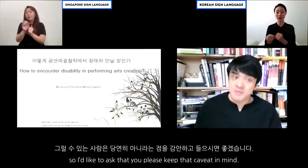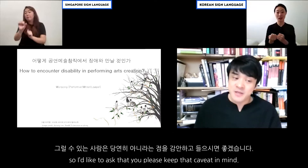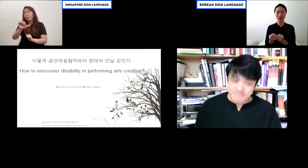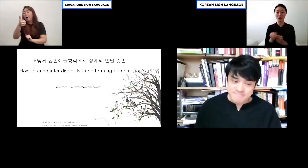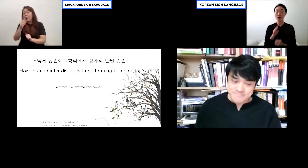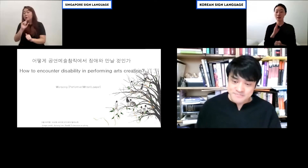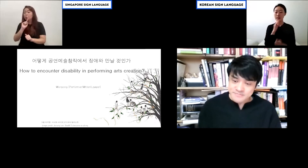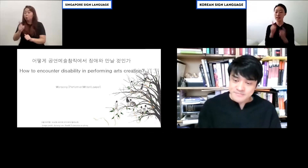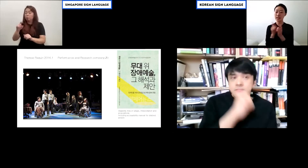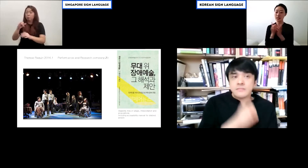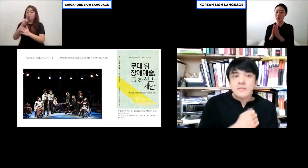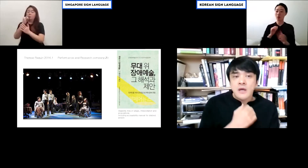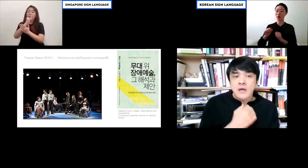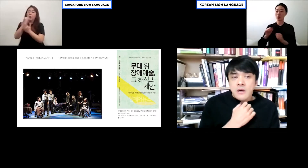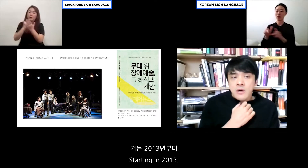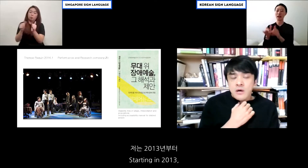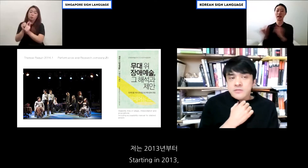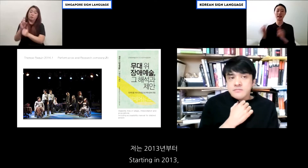들어주시면 좋겠습니다.